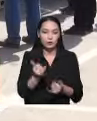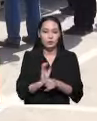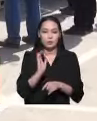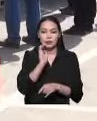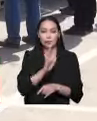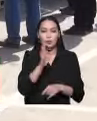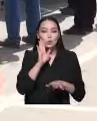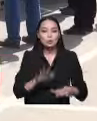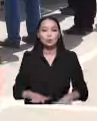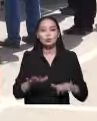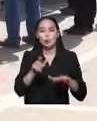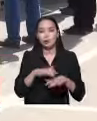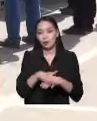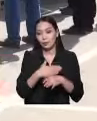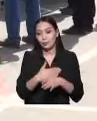тасқынынан зардап шеккен тұрғындарына.